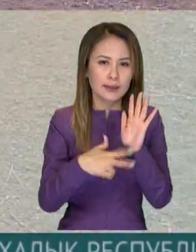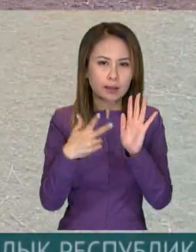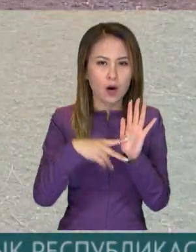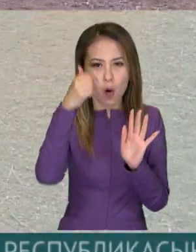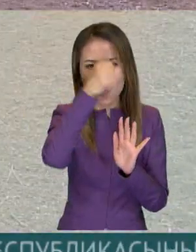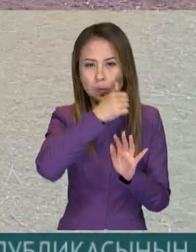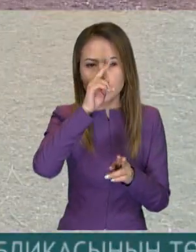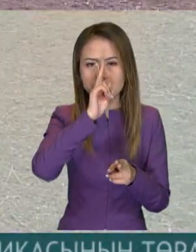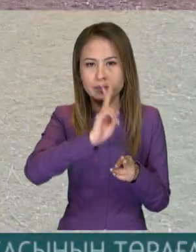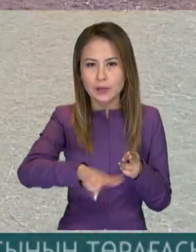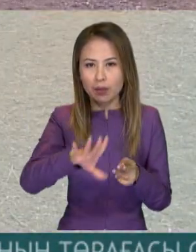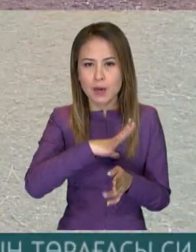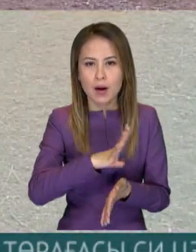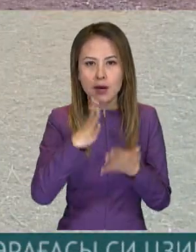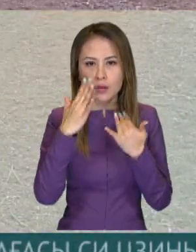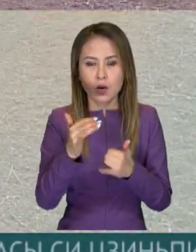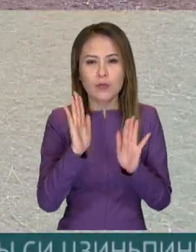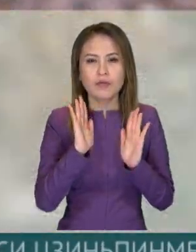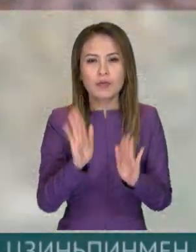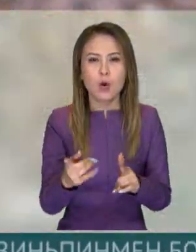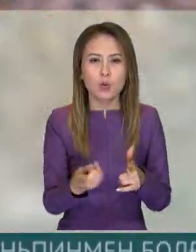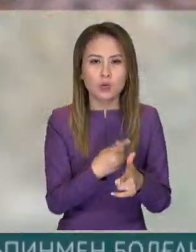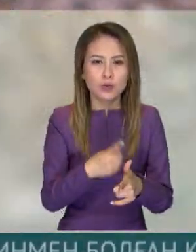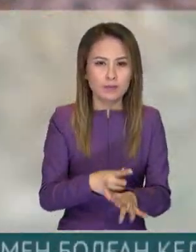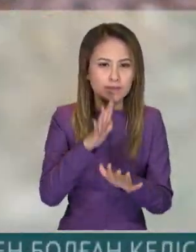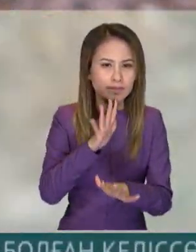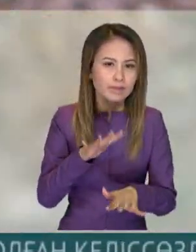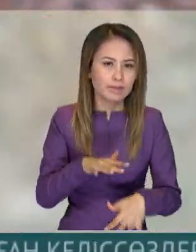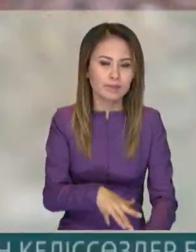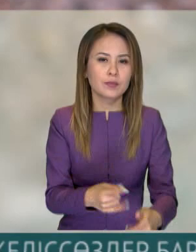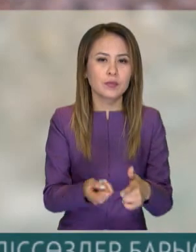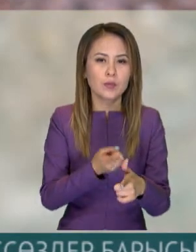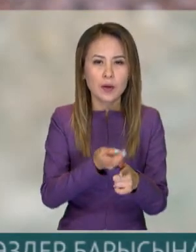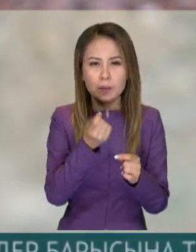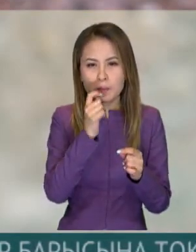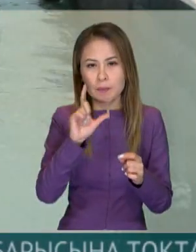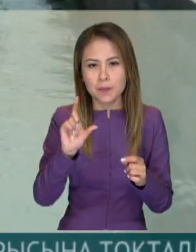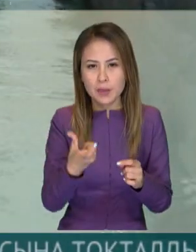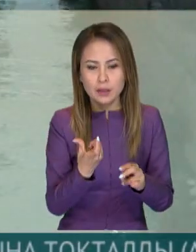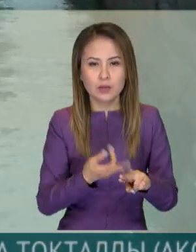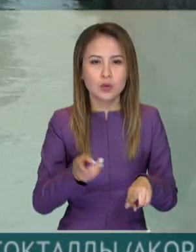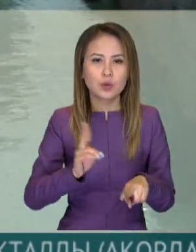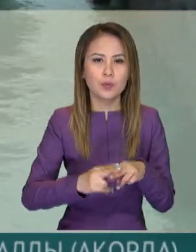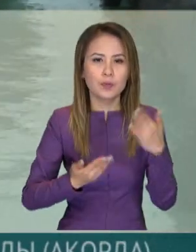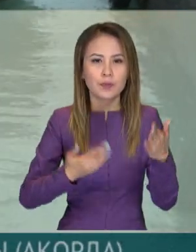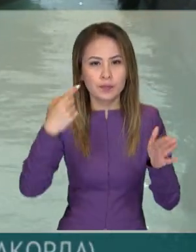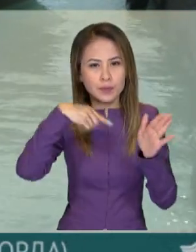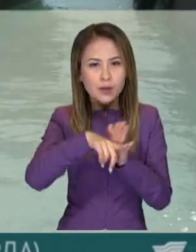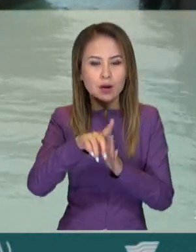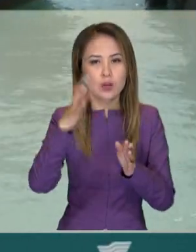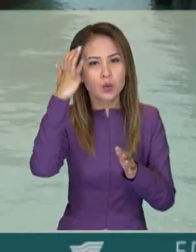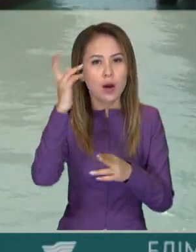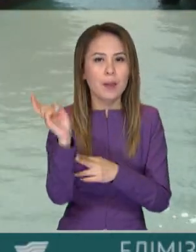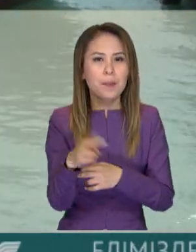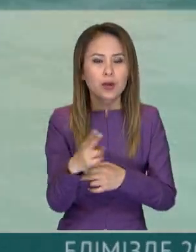жылдары көлден жоғалып кеткен. Қазір тек Тоқырауын өзенінде ғана бар, бірақ ол тым ұсақ дейді мамандар. Ал көлді мекендейтін қара